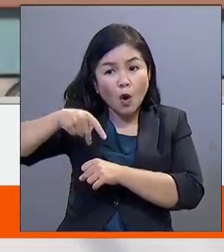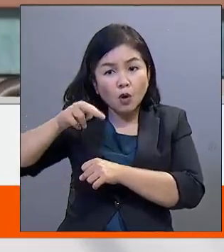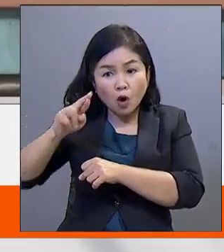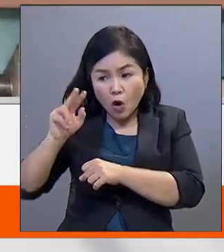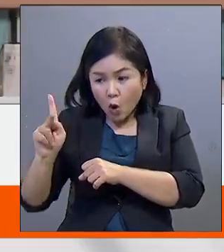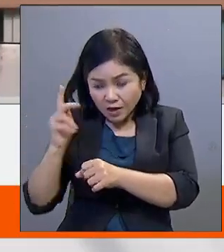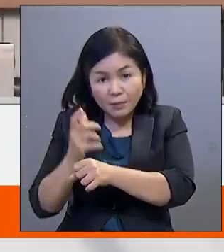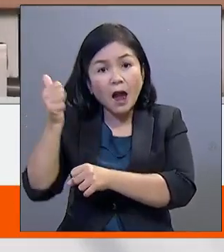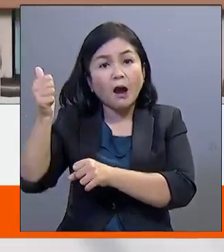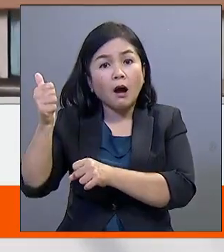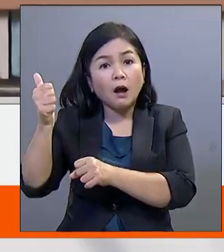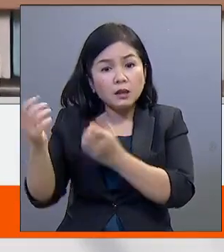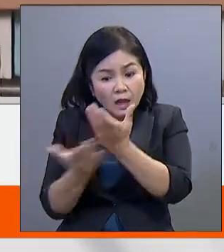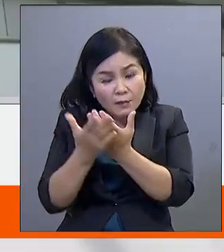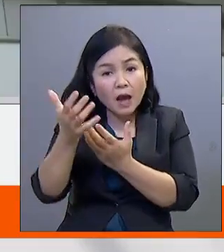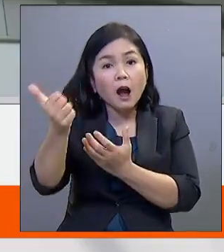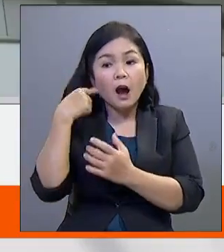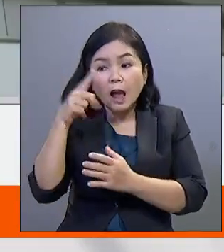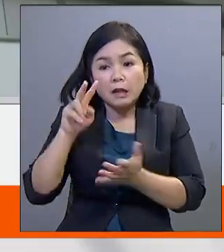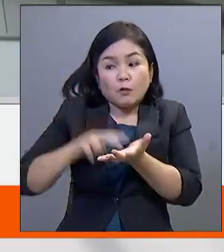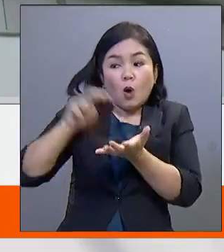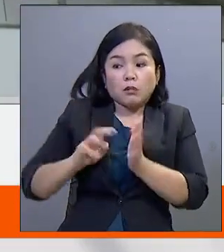แล้วถอยภัanosตเซ็ ประท statements if you have forgotten.